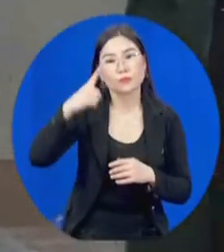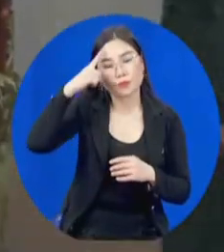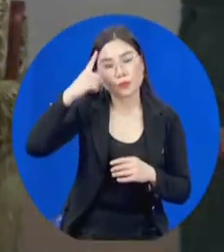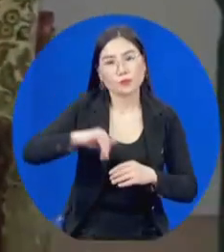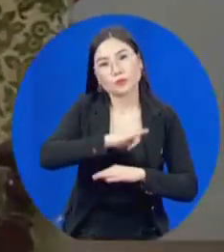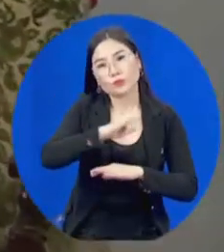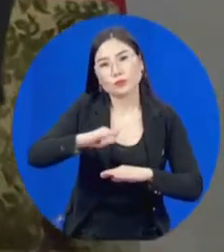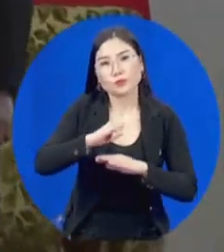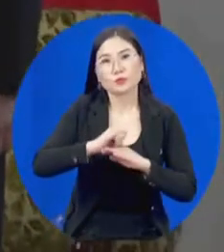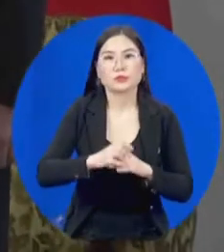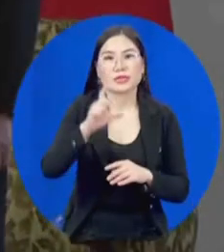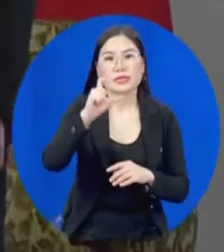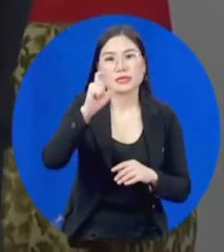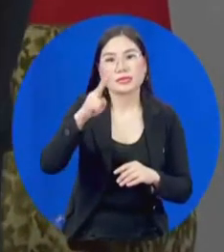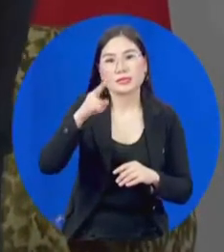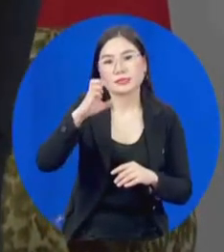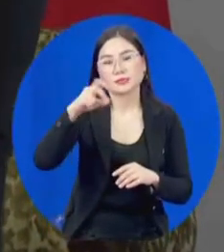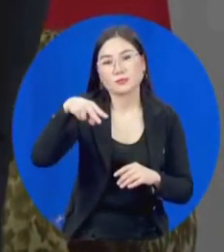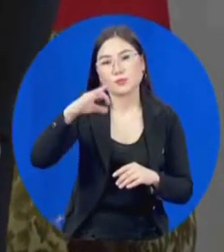байна.